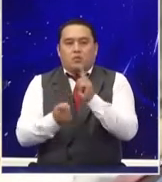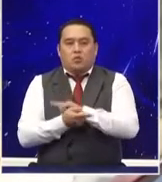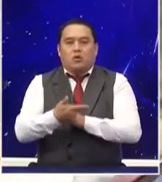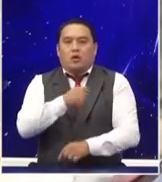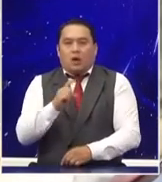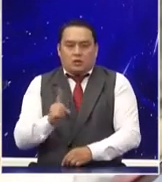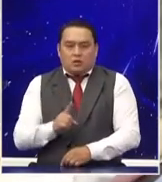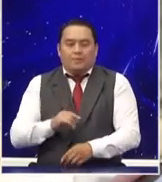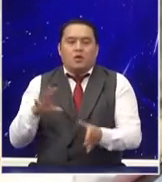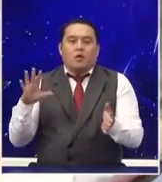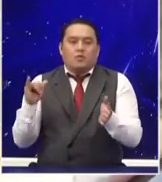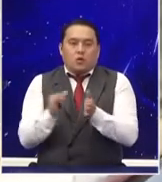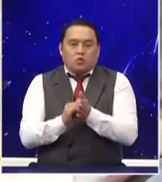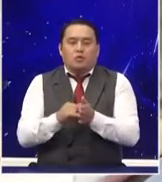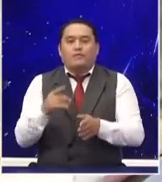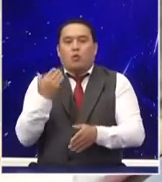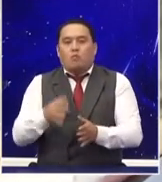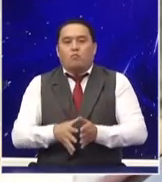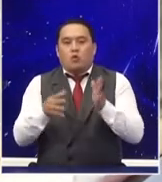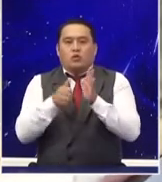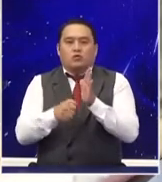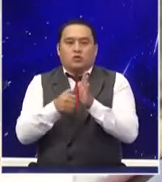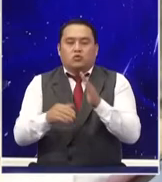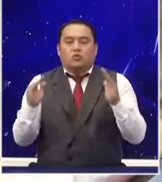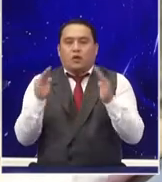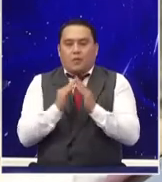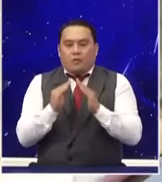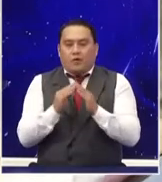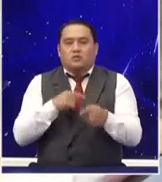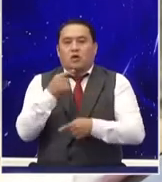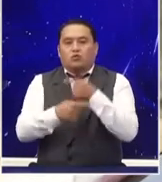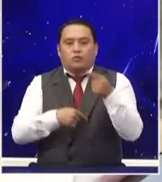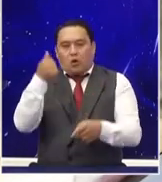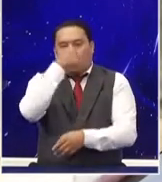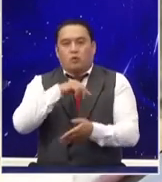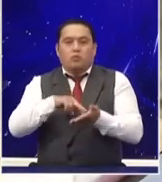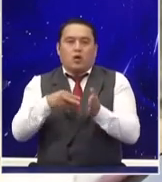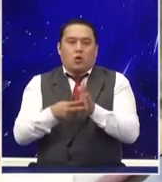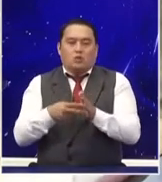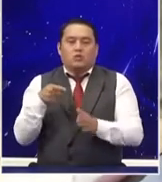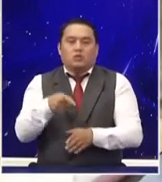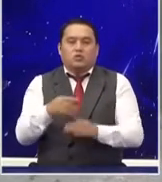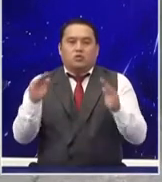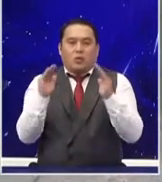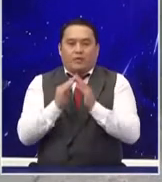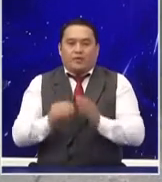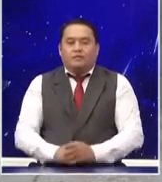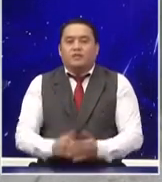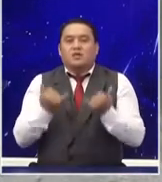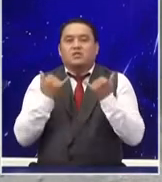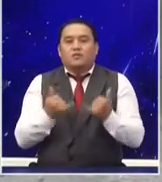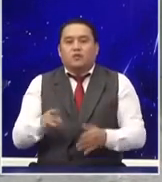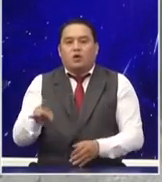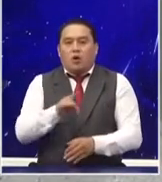газ. Сейчас к голубому топливу подключились более 600 абонентов. До конца года планируем подключить около 1000 домов. На сегодняшний